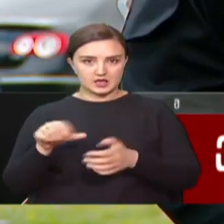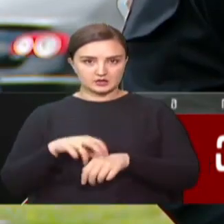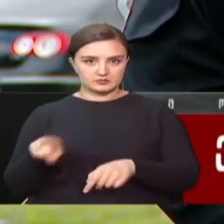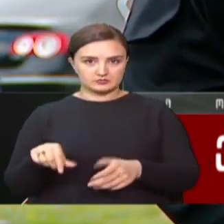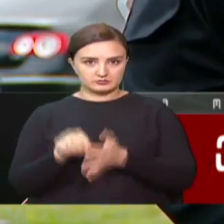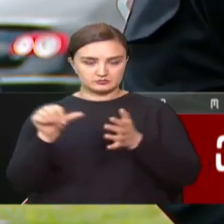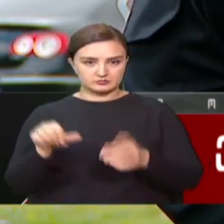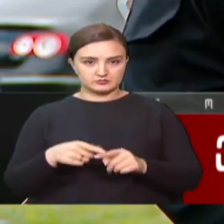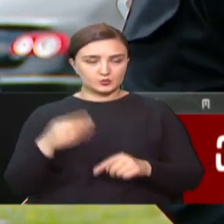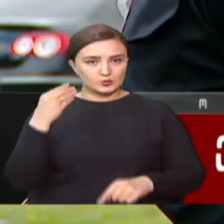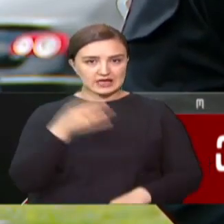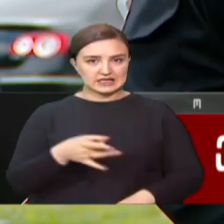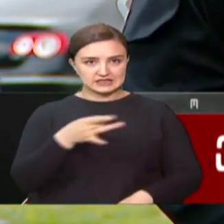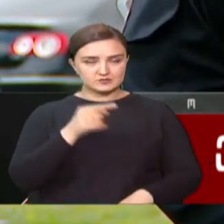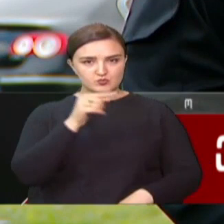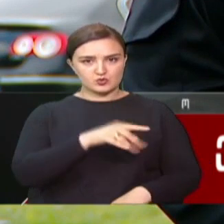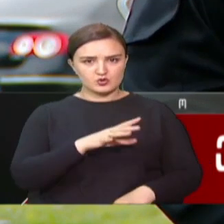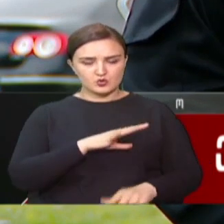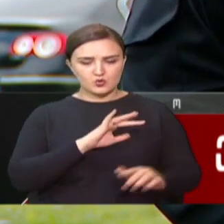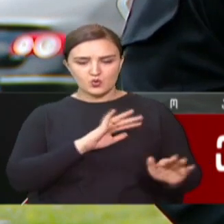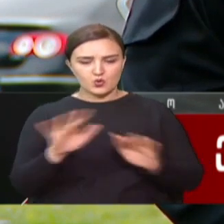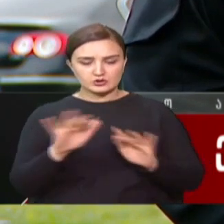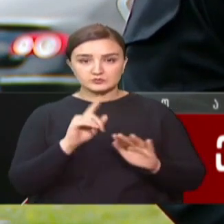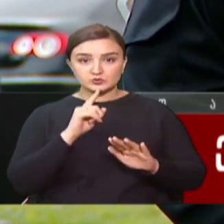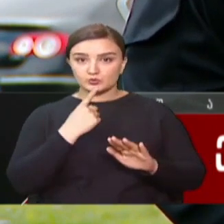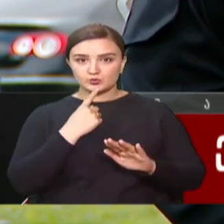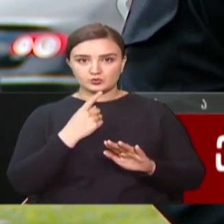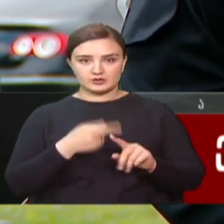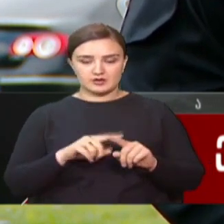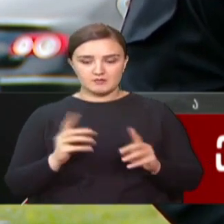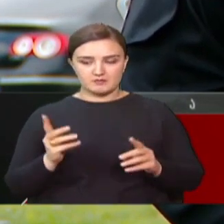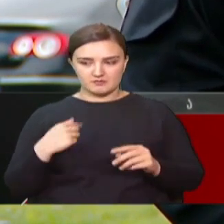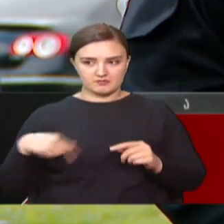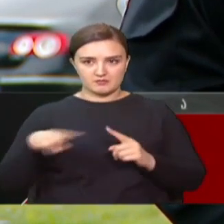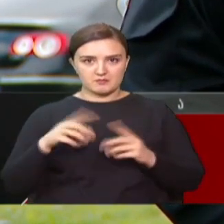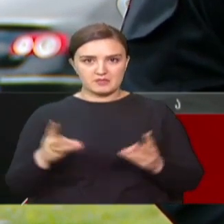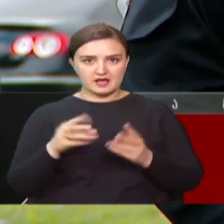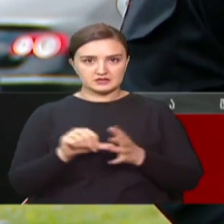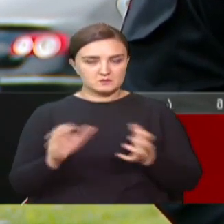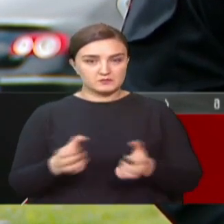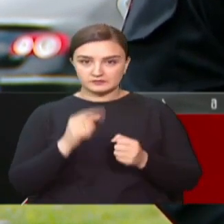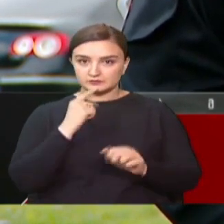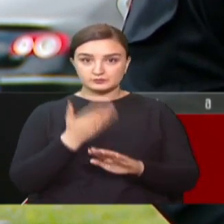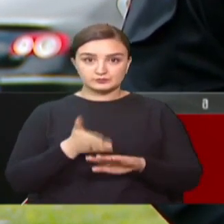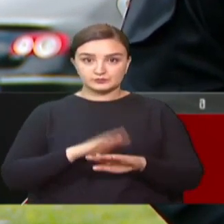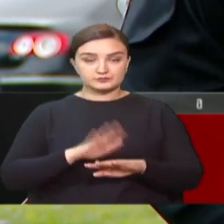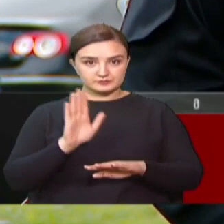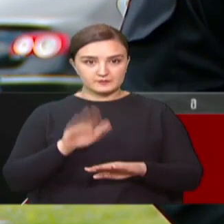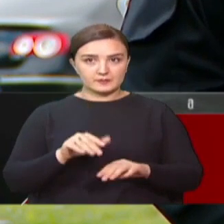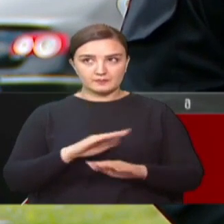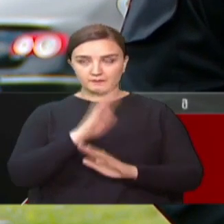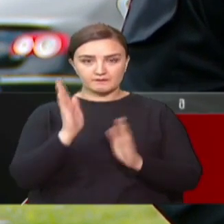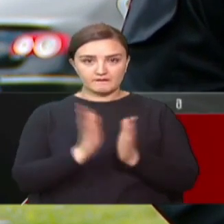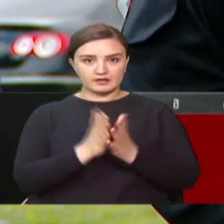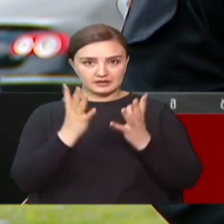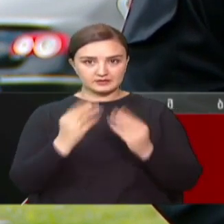თურქეთის რესპუბლიკაში ღონისძიება უშუალოდ იყო ძალიან რთული შესასრულებელი მეხანძრე მაშველებისთვის, მაგრამ ჩვენ რა კი მთელი წლის განმავლობაში